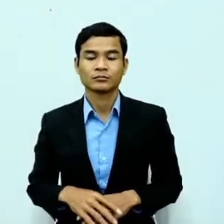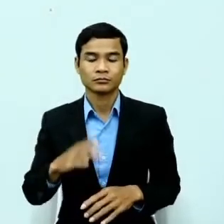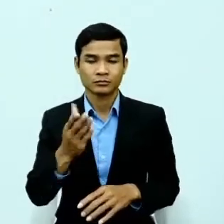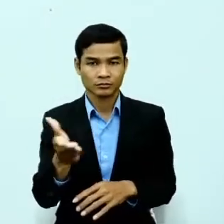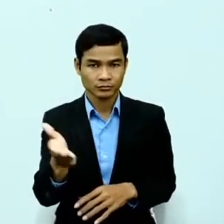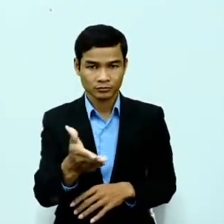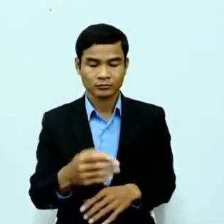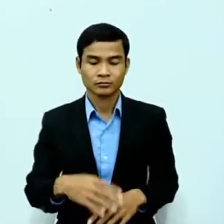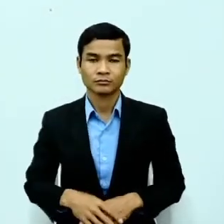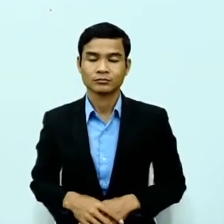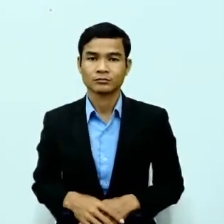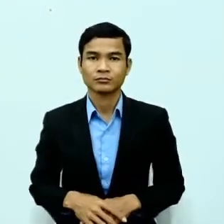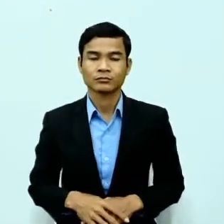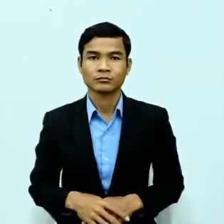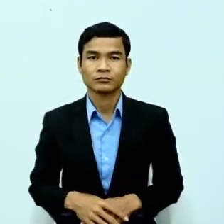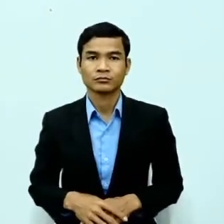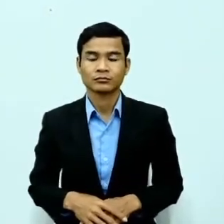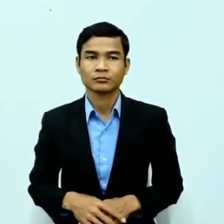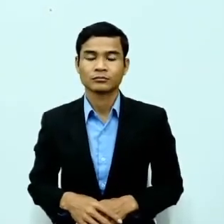cốn